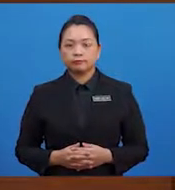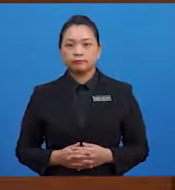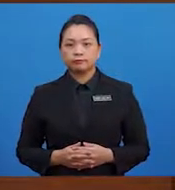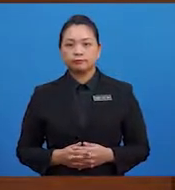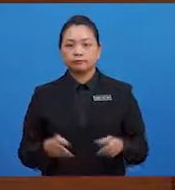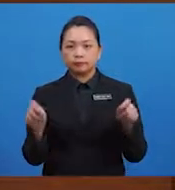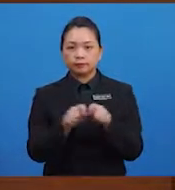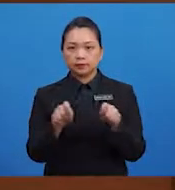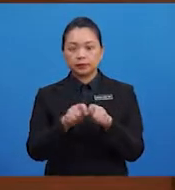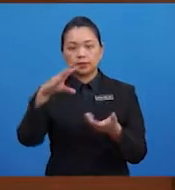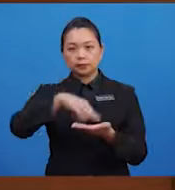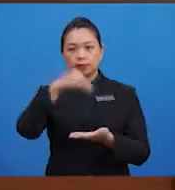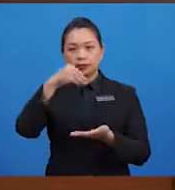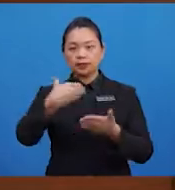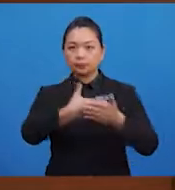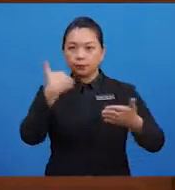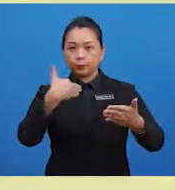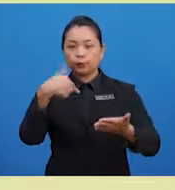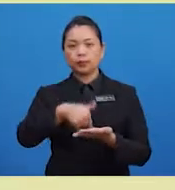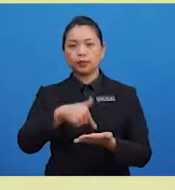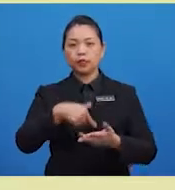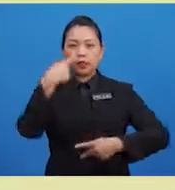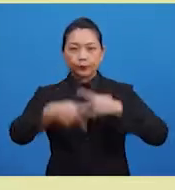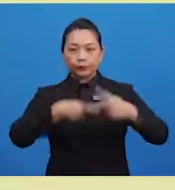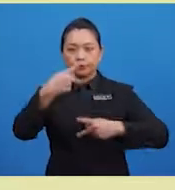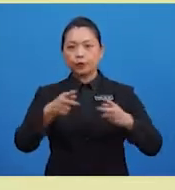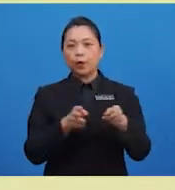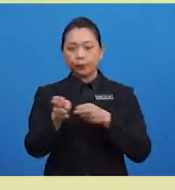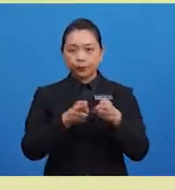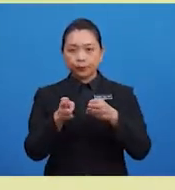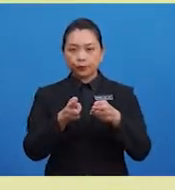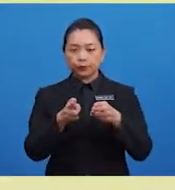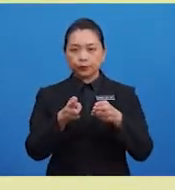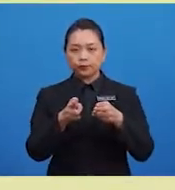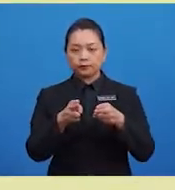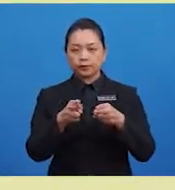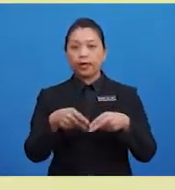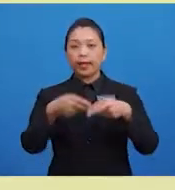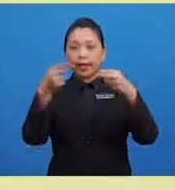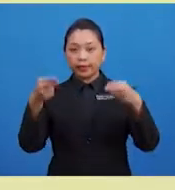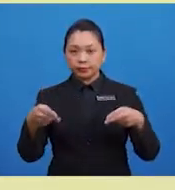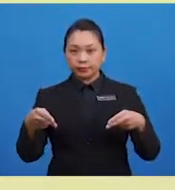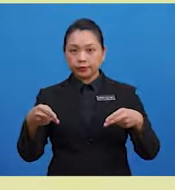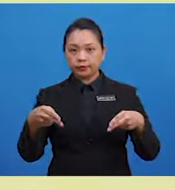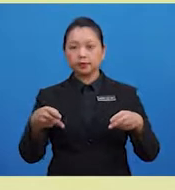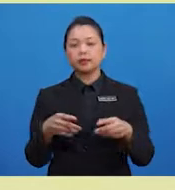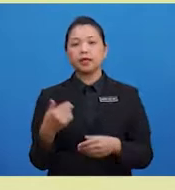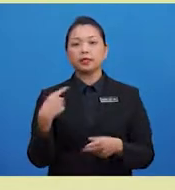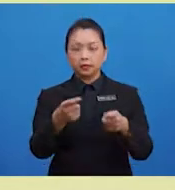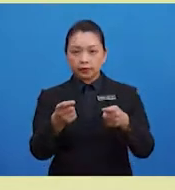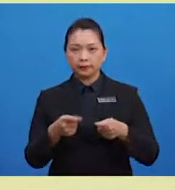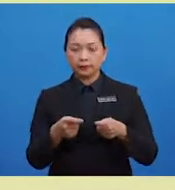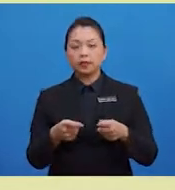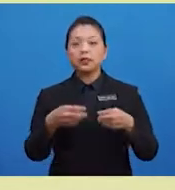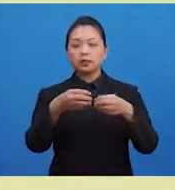Seperti yang telah dipelajari sebelum ini, proses pengurusan hatchery adalah bermula dengan proses penerimaan